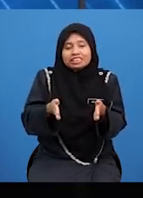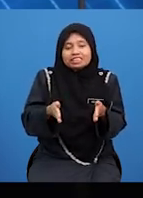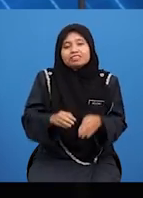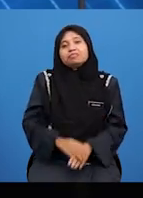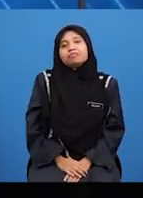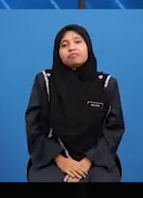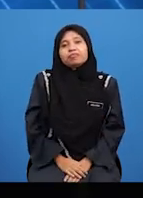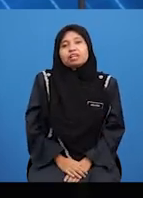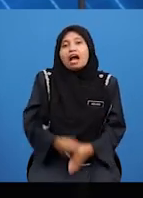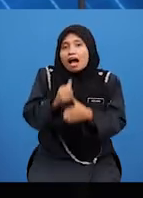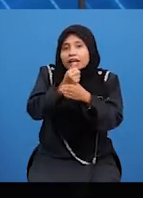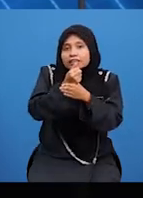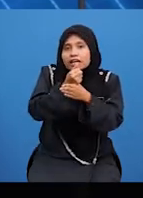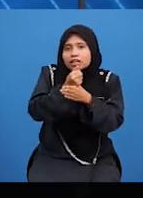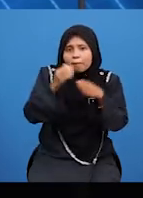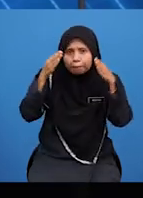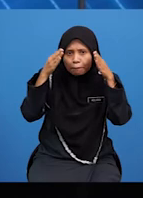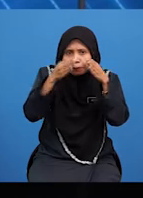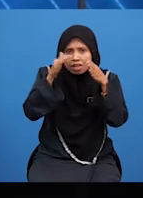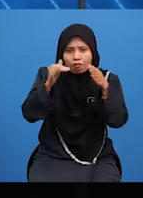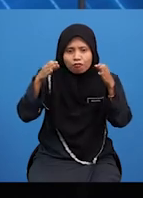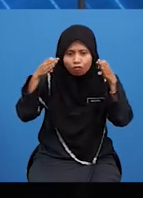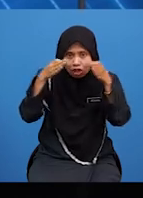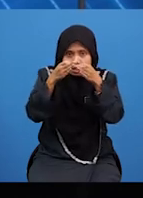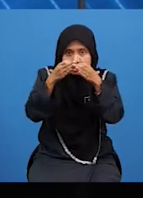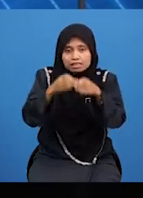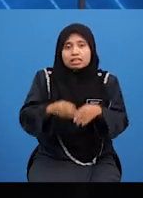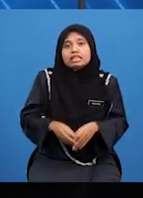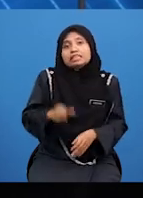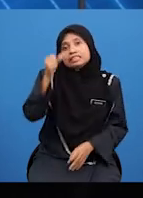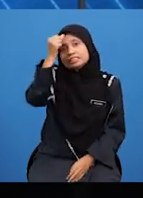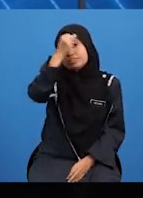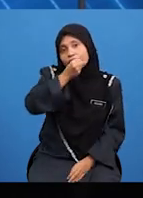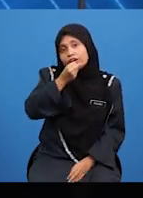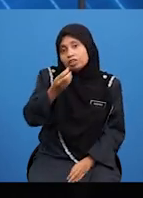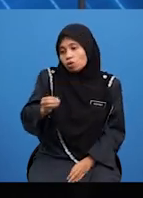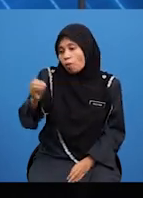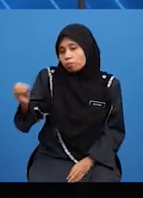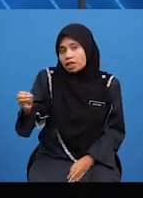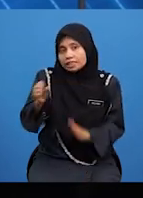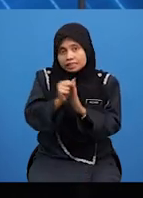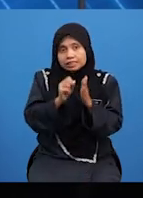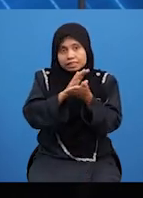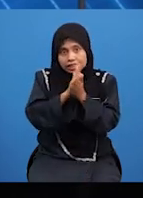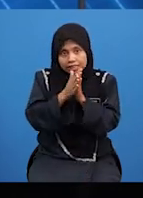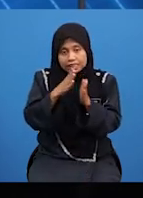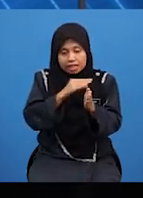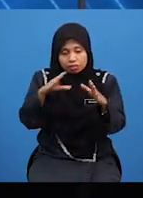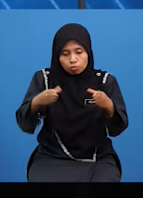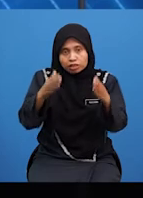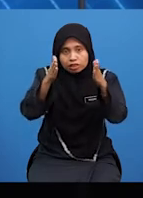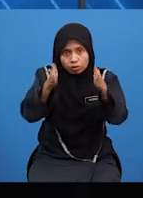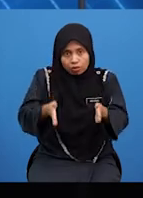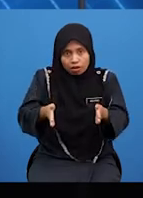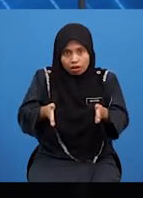penekanan. Betul. Antara pengamatan yang perlu fokus ialah sifat objek sejadi dan juga buatan manusia